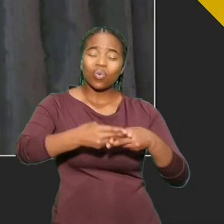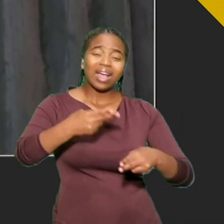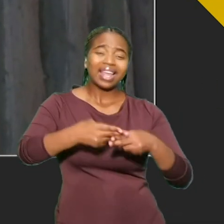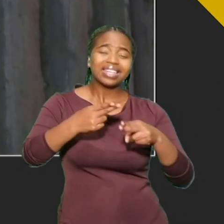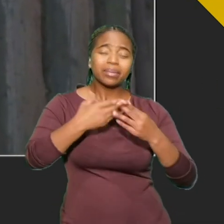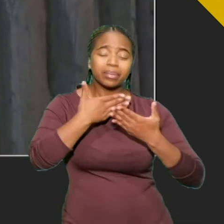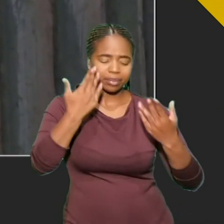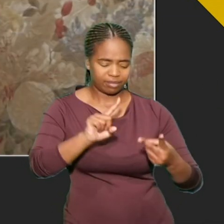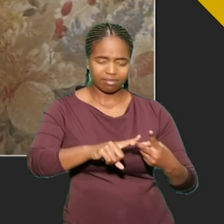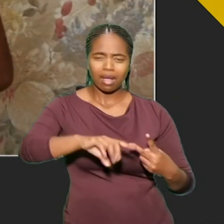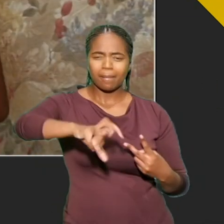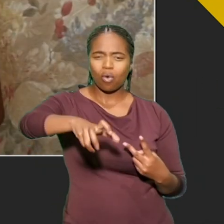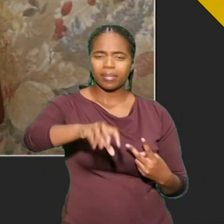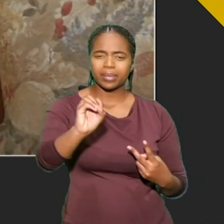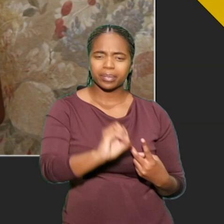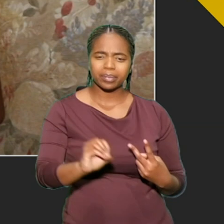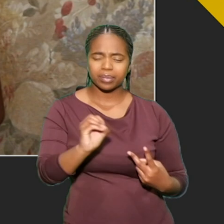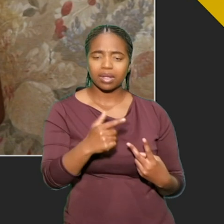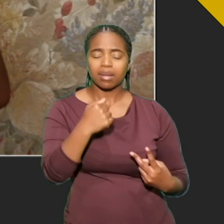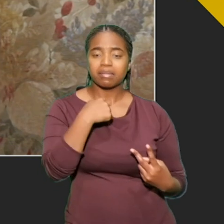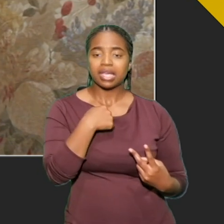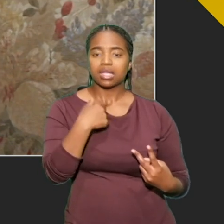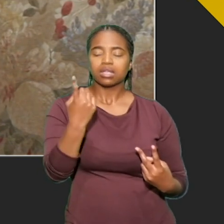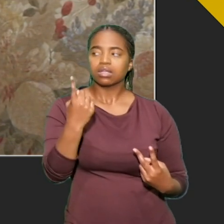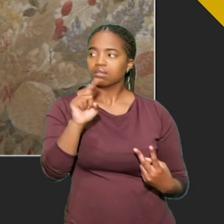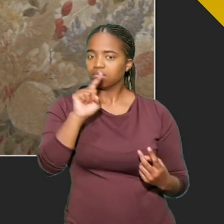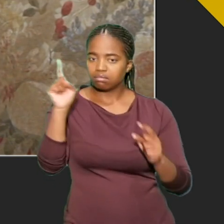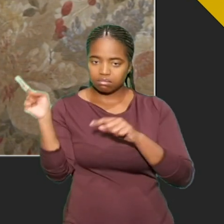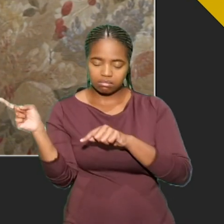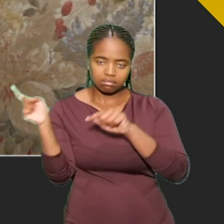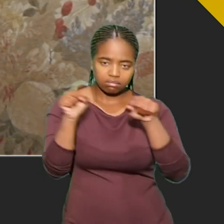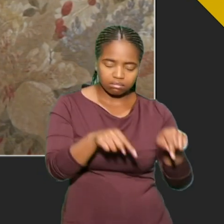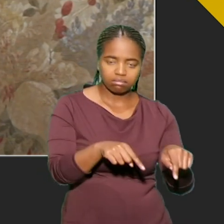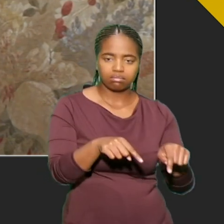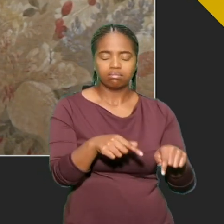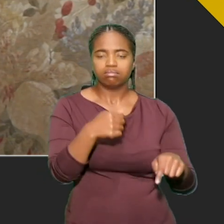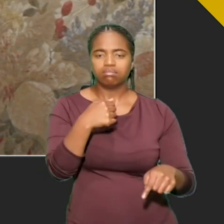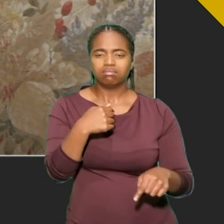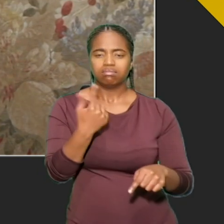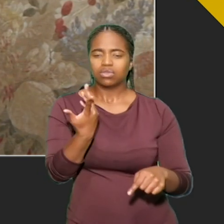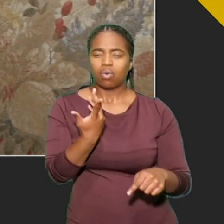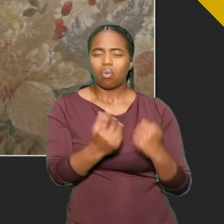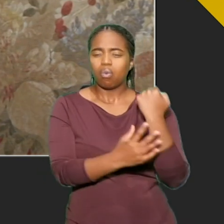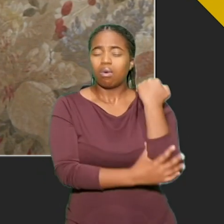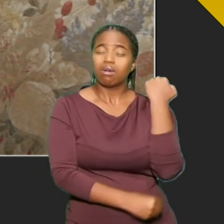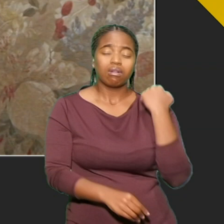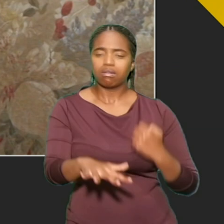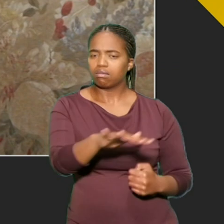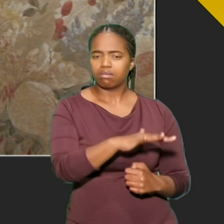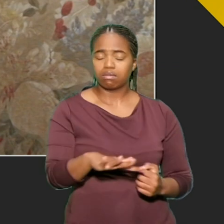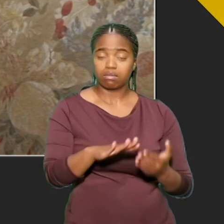kwakungekho zi-taps, abantu babesebenzisa i-taps zangaphakathi kuthi, abantu babezinceda zithuma ngapha kwendlela. So ndiye